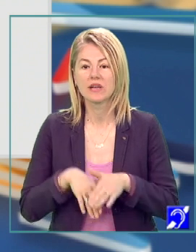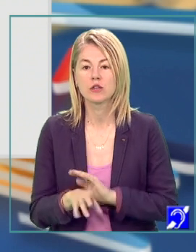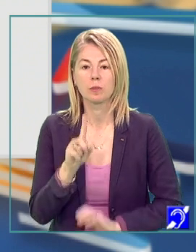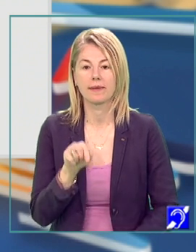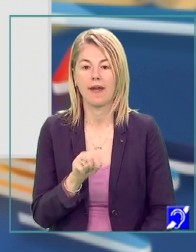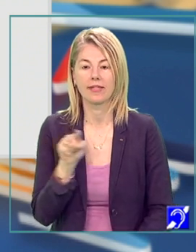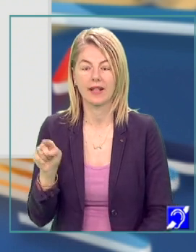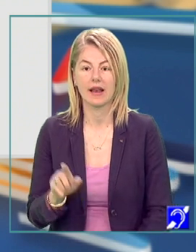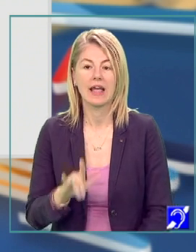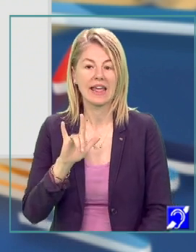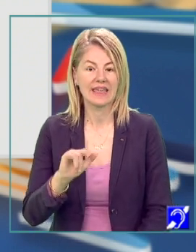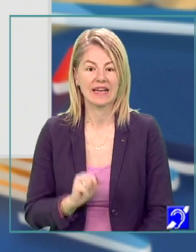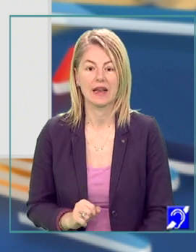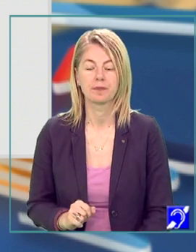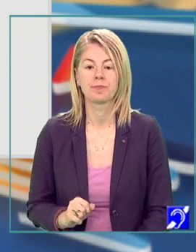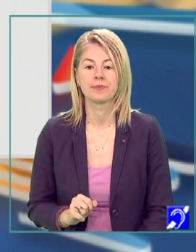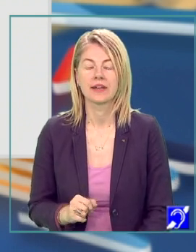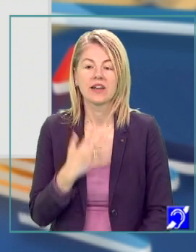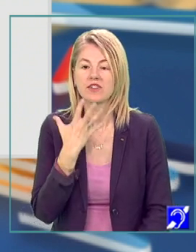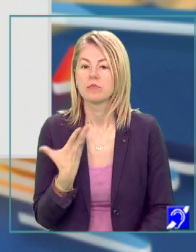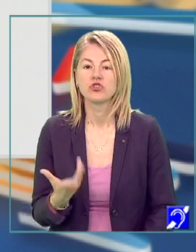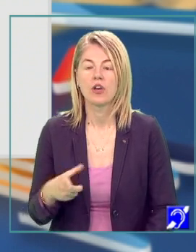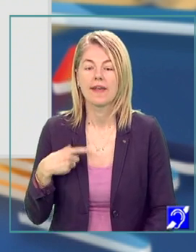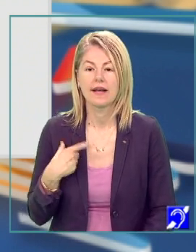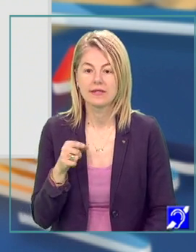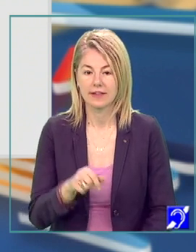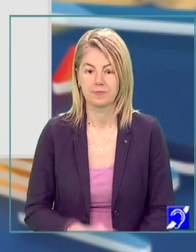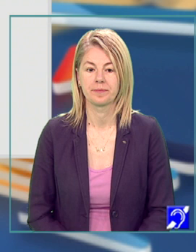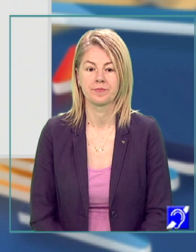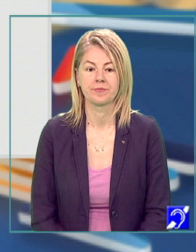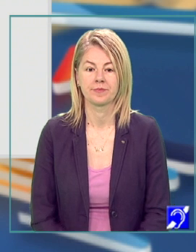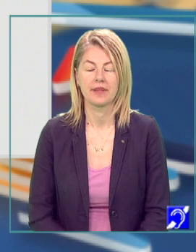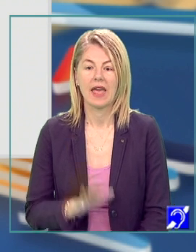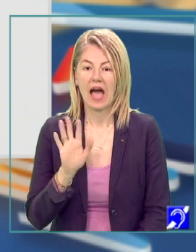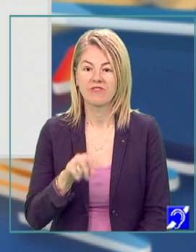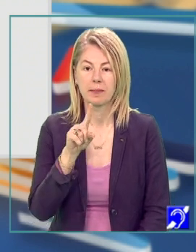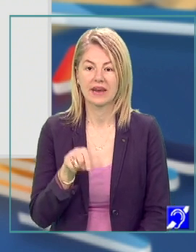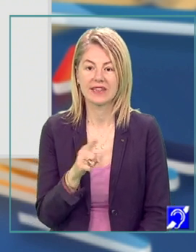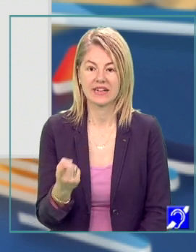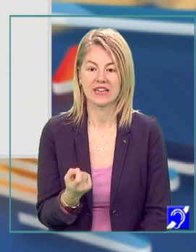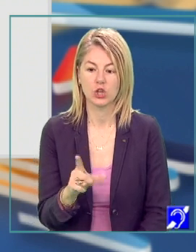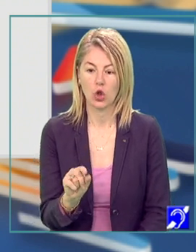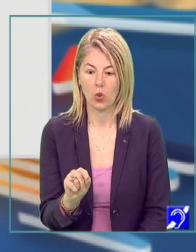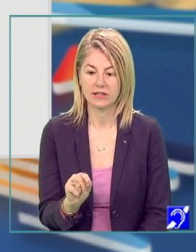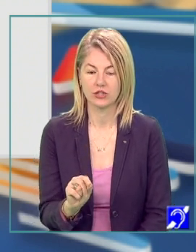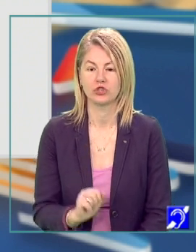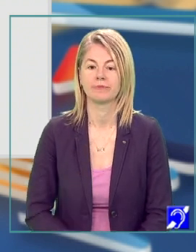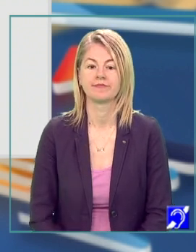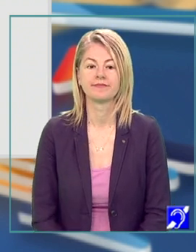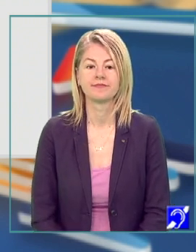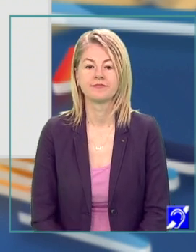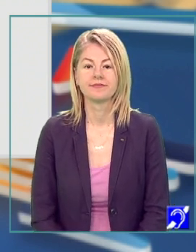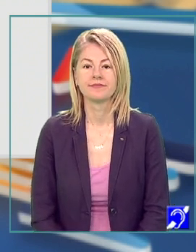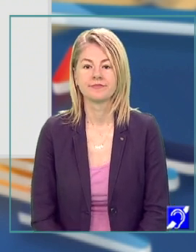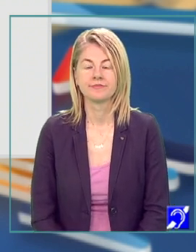subradical la y. Hai să vedem ce factori avem de scos de subradical. Avem radical din 20 aici,